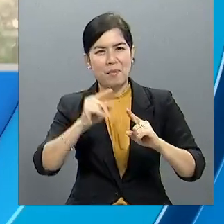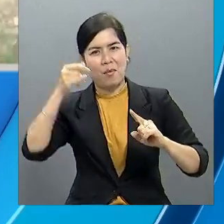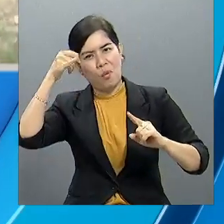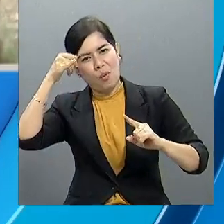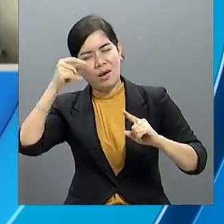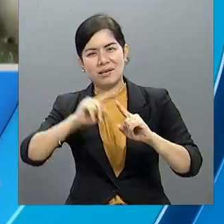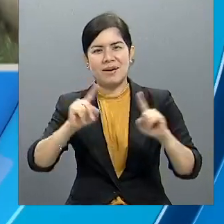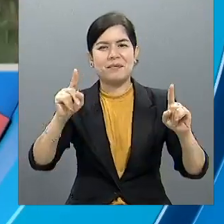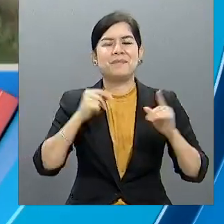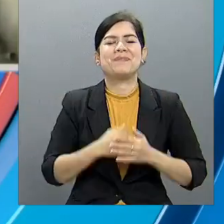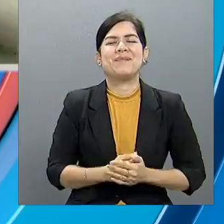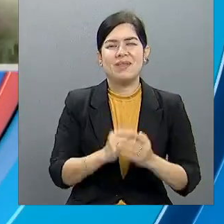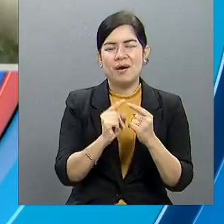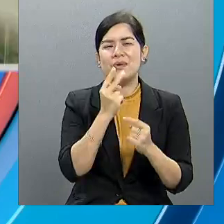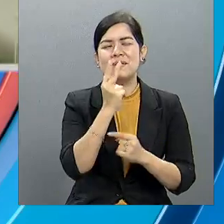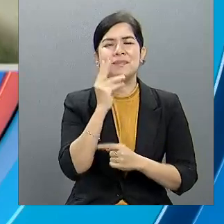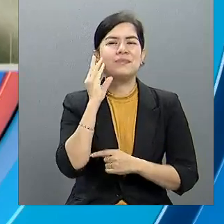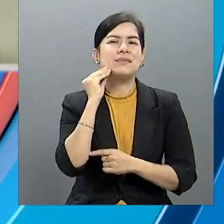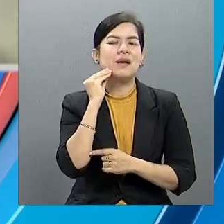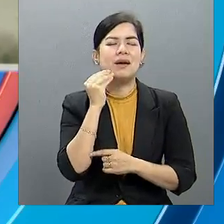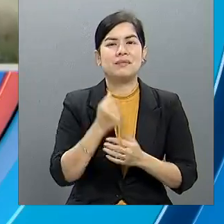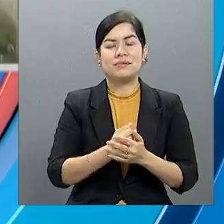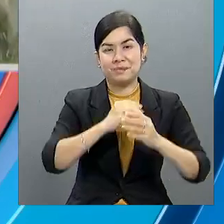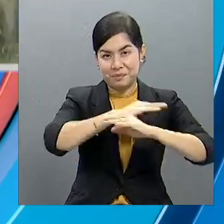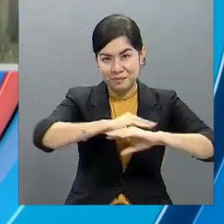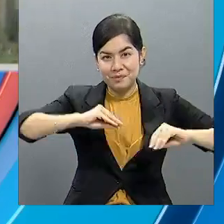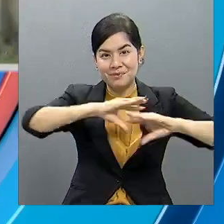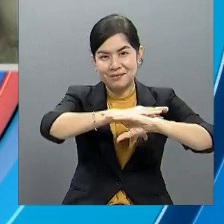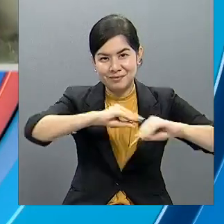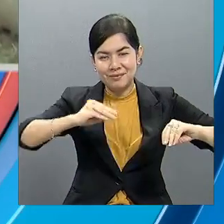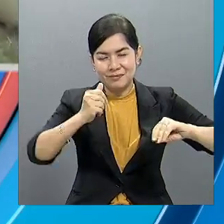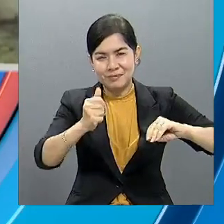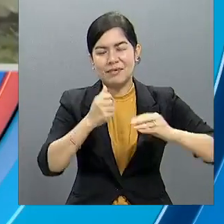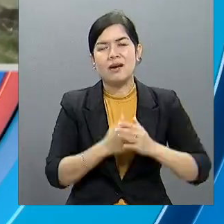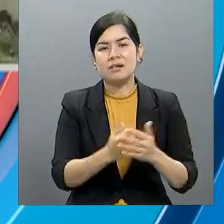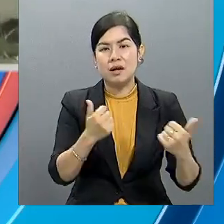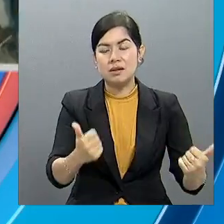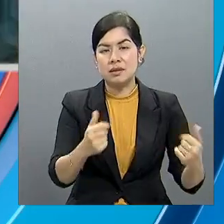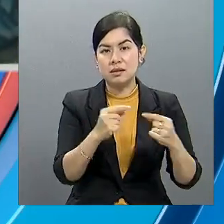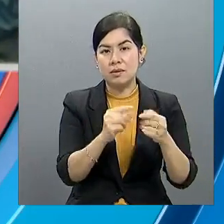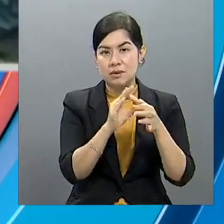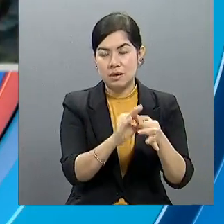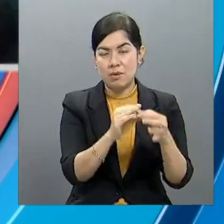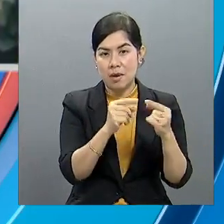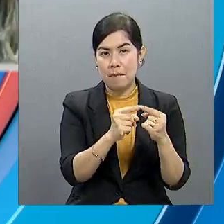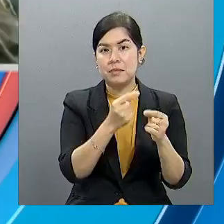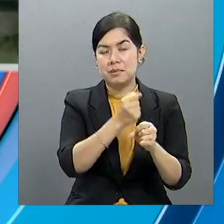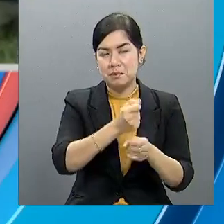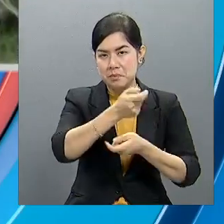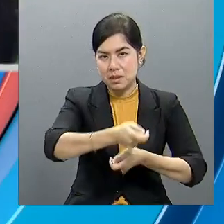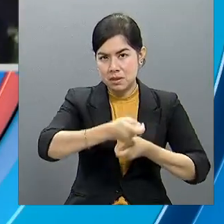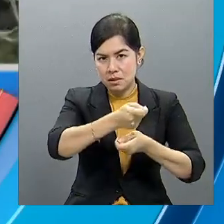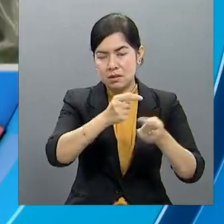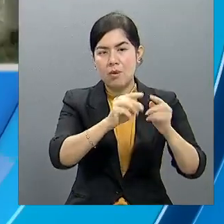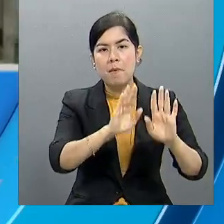ขความน่ารัก และทสำคญเรื่องของทางเกษตผสมปสารกำลงมาเป็นการปลูกพืช หอวาเรี้งสั